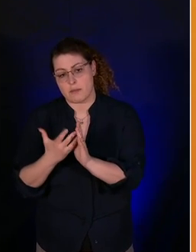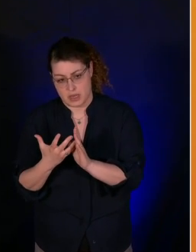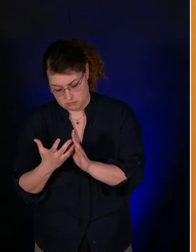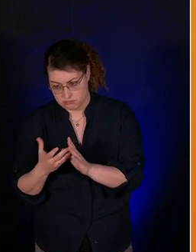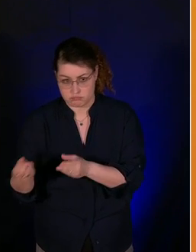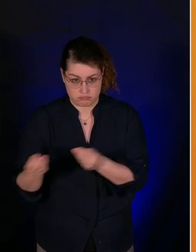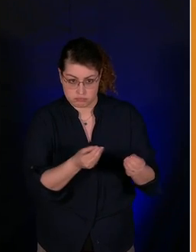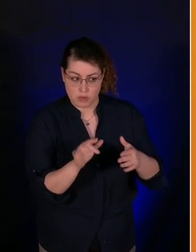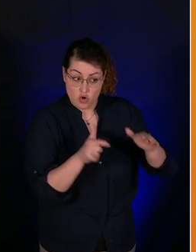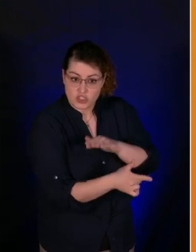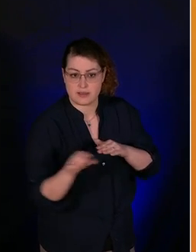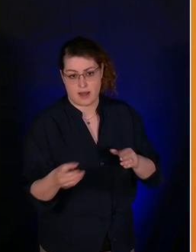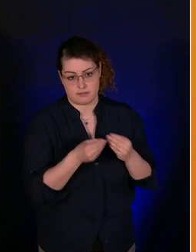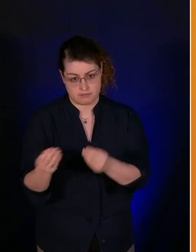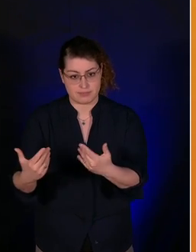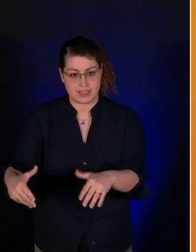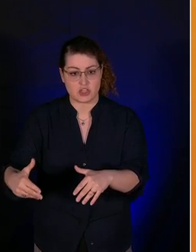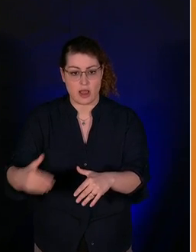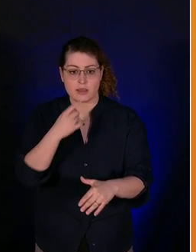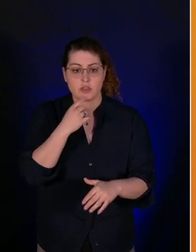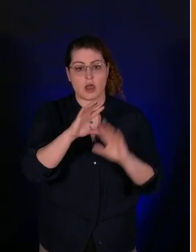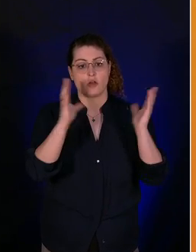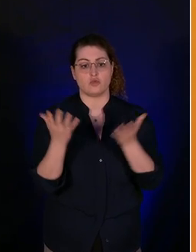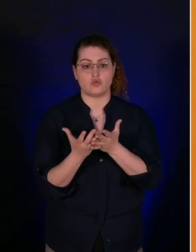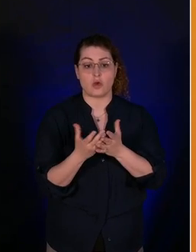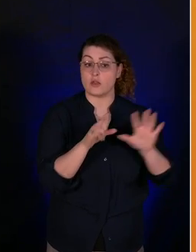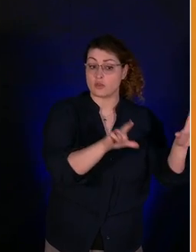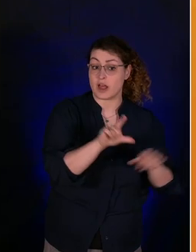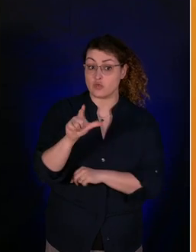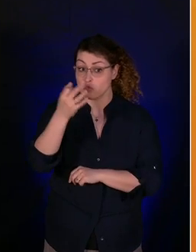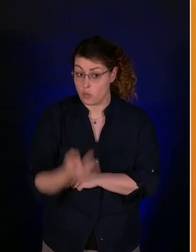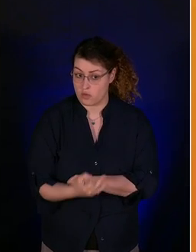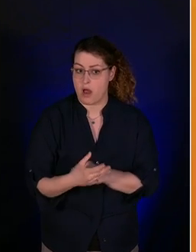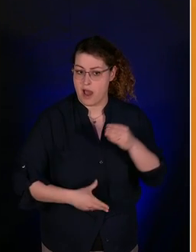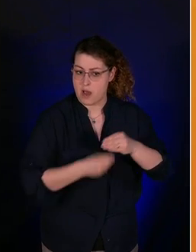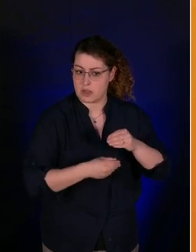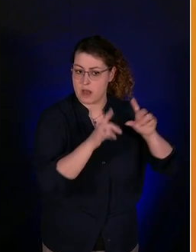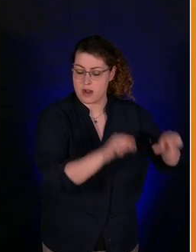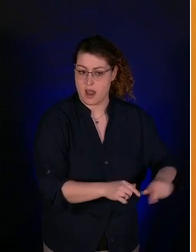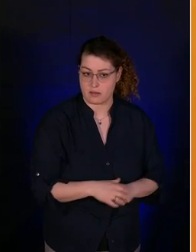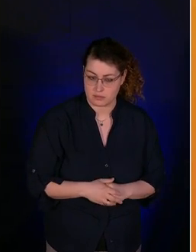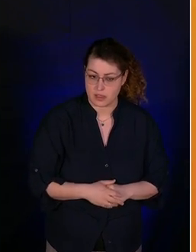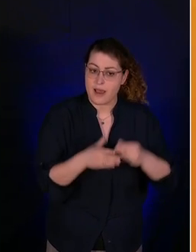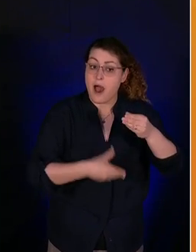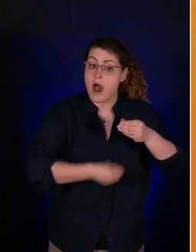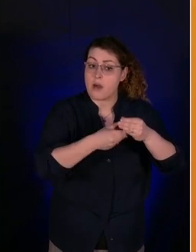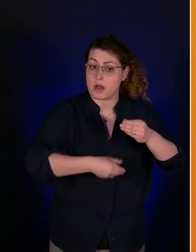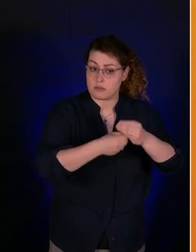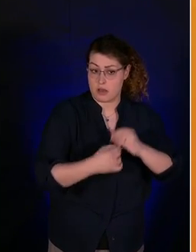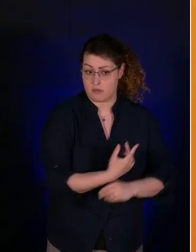dédié mis à leur disposition, soit 72% des amendements. Ces amendements émanent